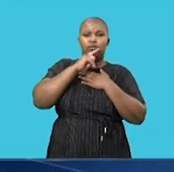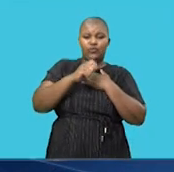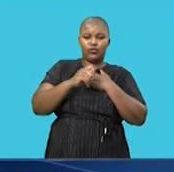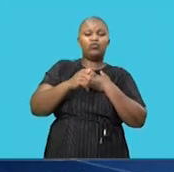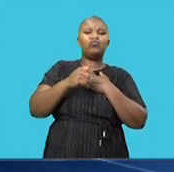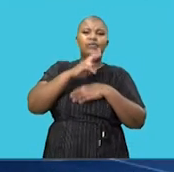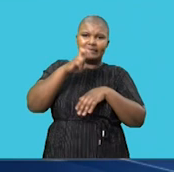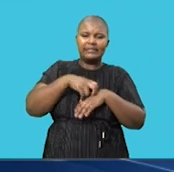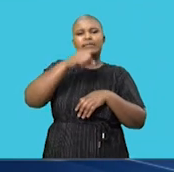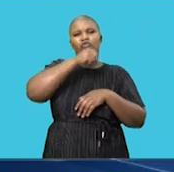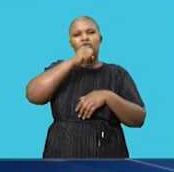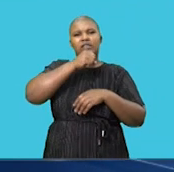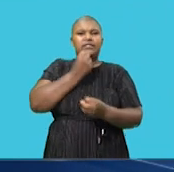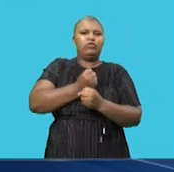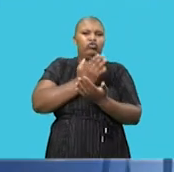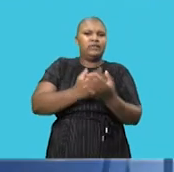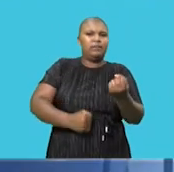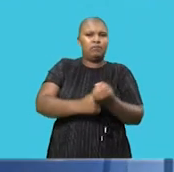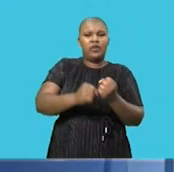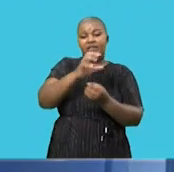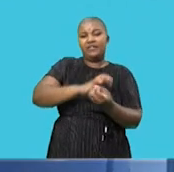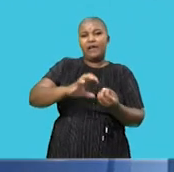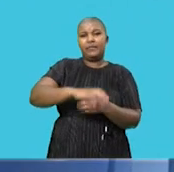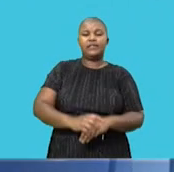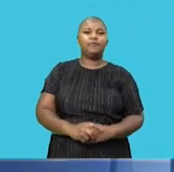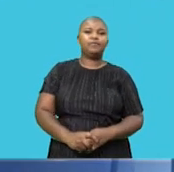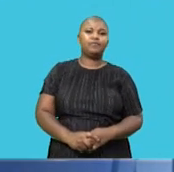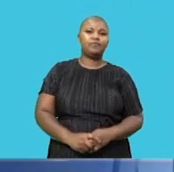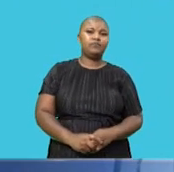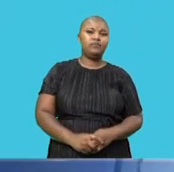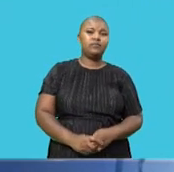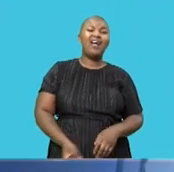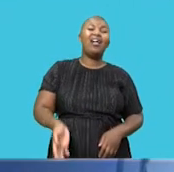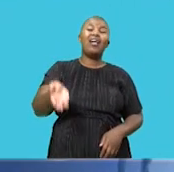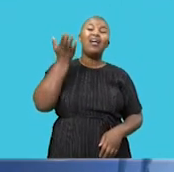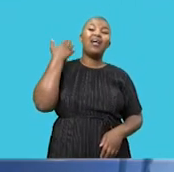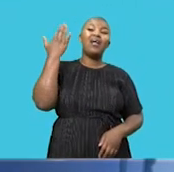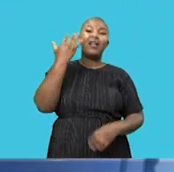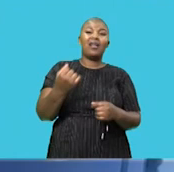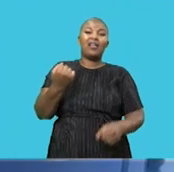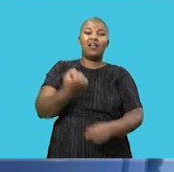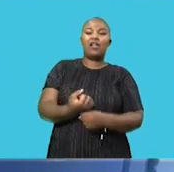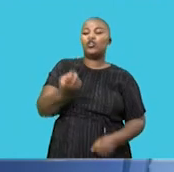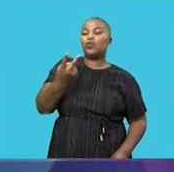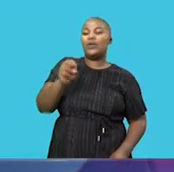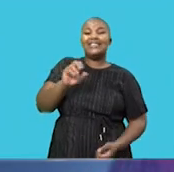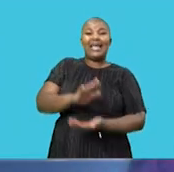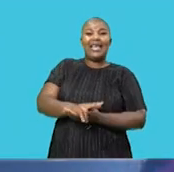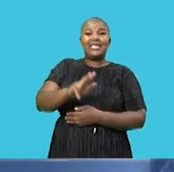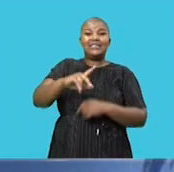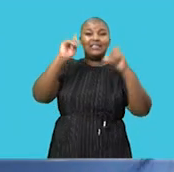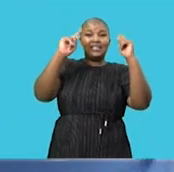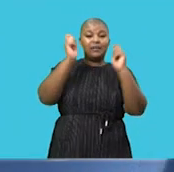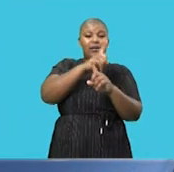and butter. Lo mcimbi wagcina ukusingathwa ngonyaka ka-2018 umnyango wezemidlalo obuciko kanye namasiko